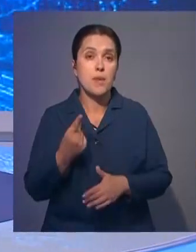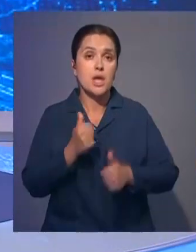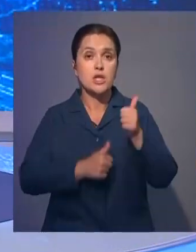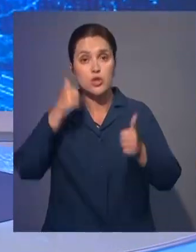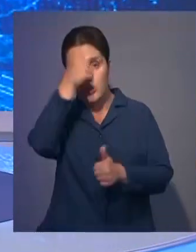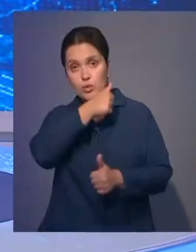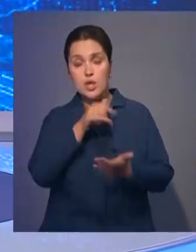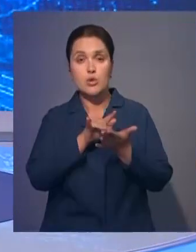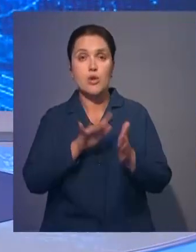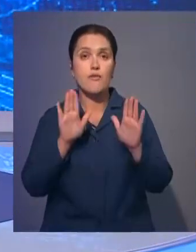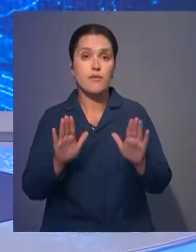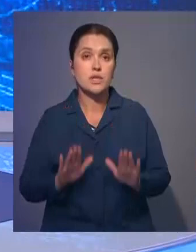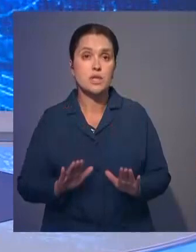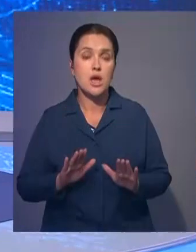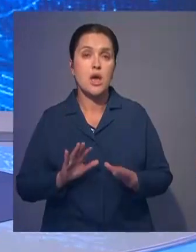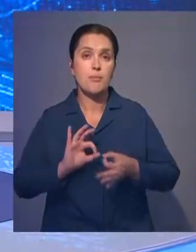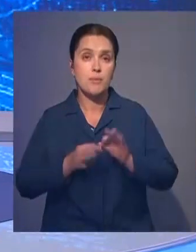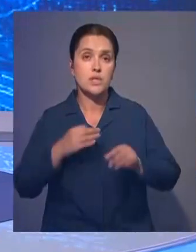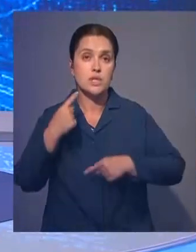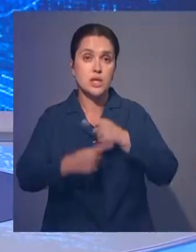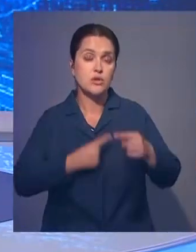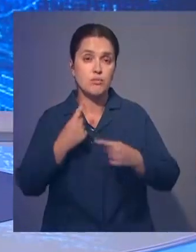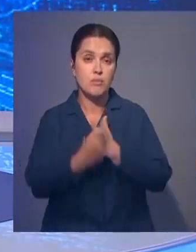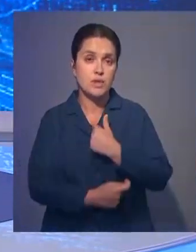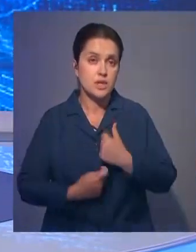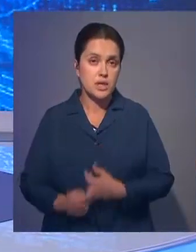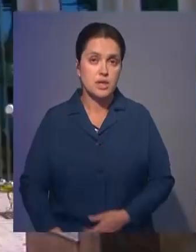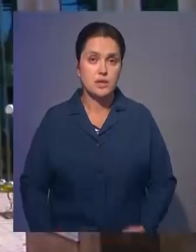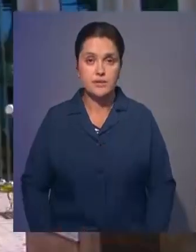ежегодной туристической выставки. Подробности в нашем следующем материале.